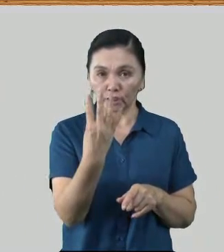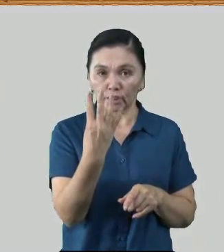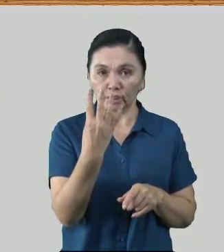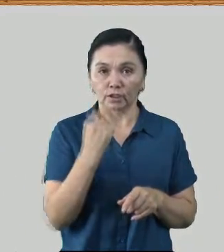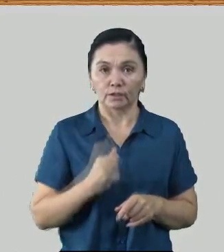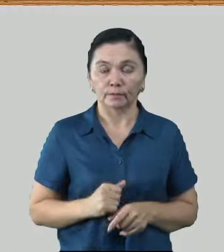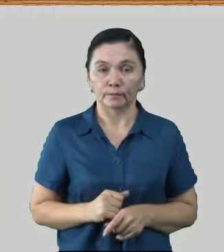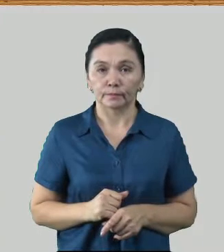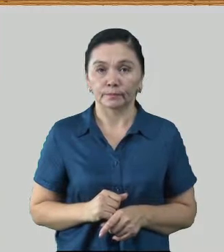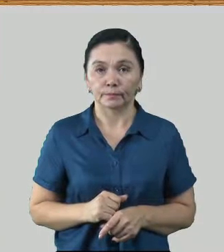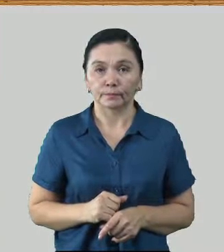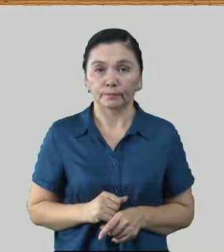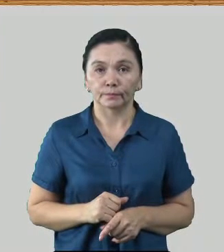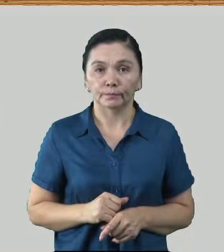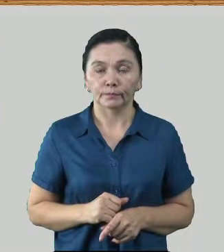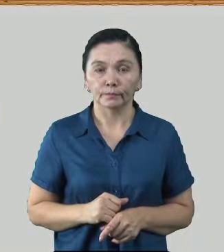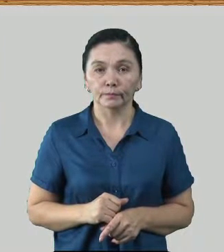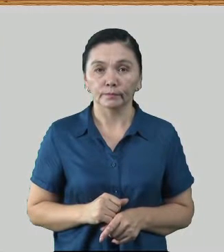4.